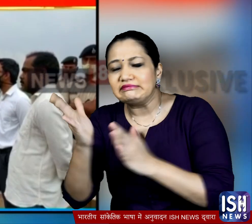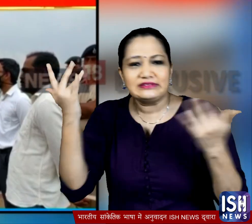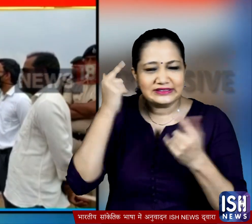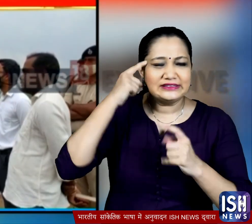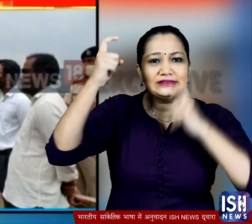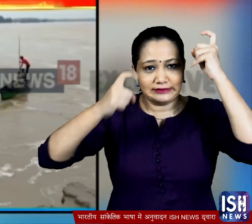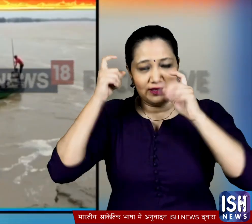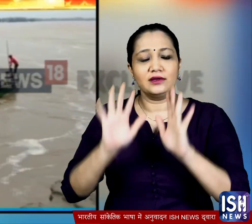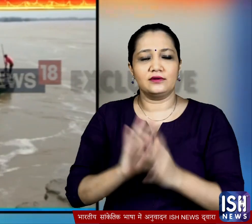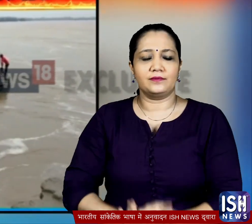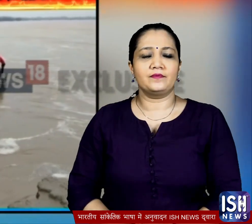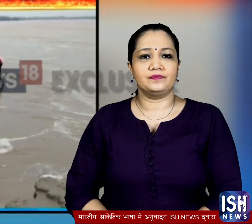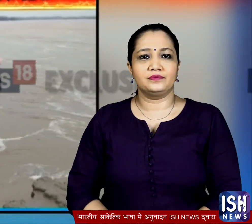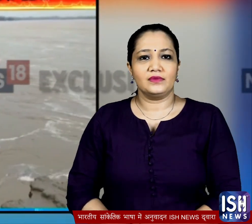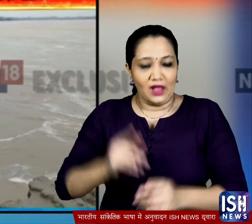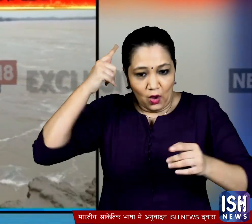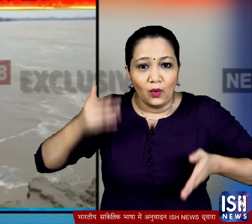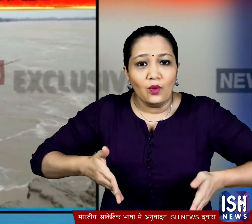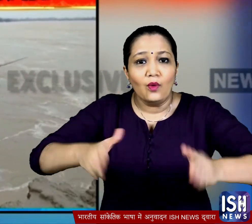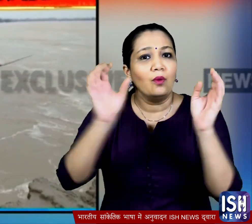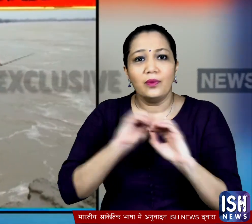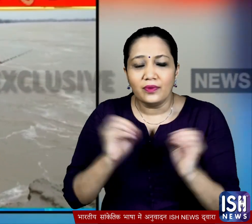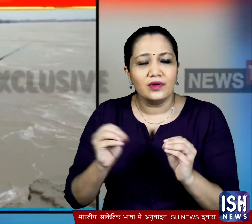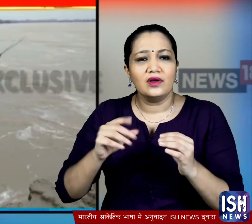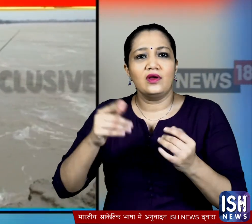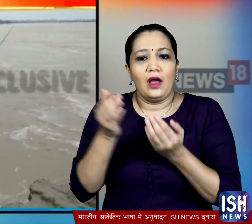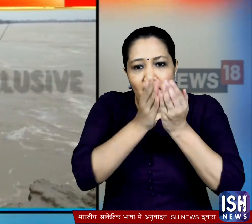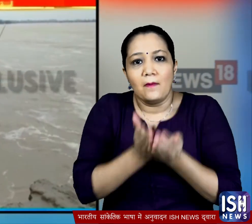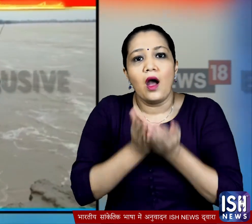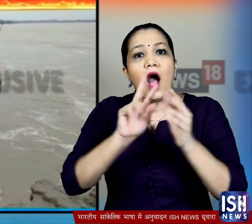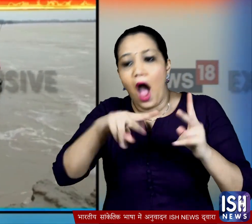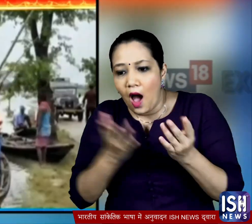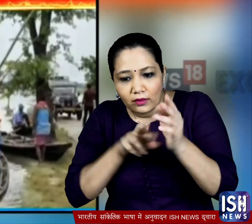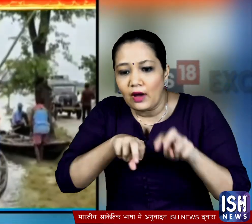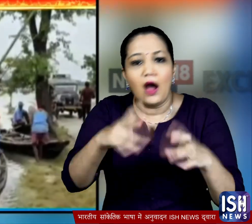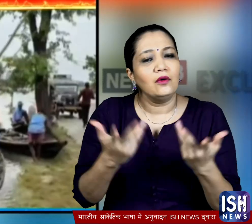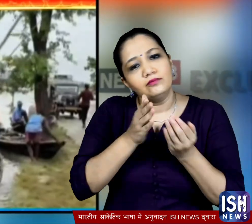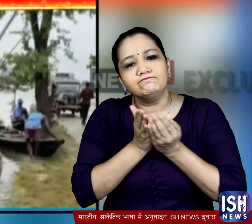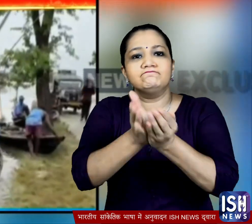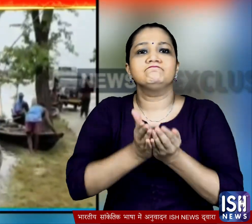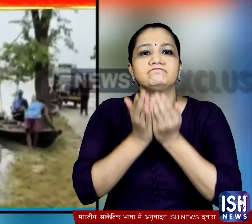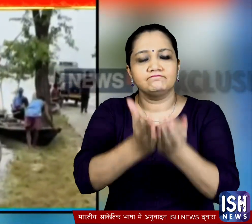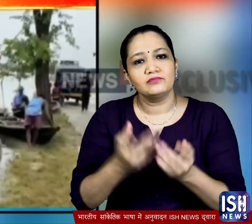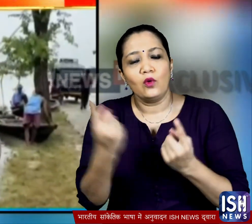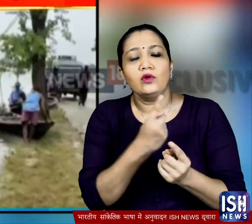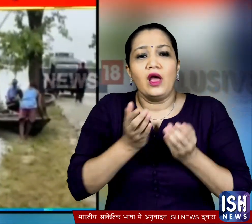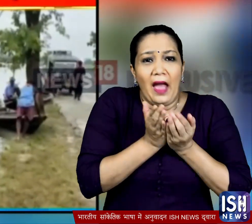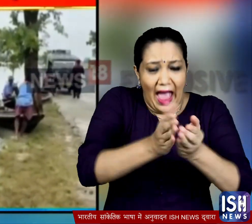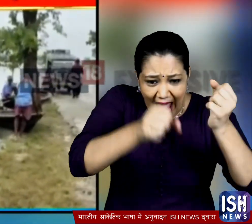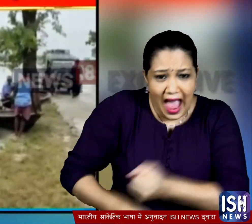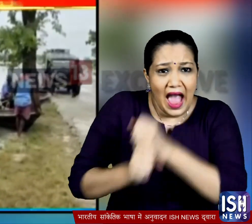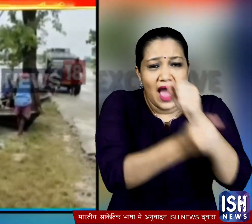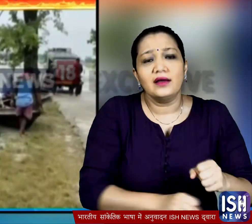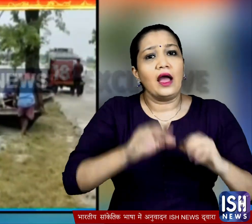के लिए माथापच्ची कर रही है, क्योंकि बिना सड़क के लोगों के पास केवल नाव चलाने का ही विकल्प बाकी है। नावें केवल सीतामढ़ी में नहीं